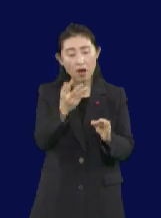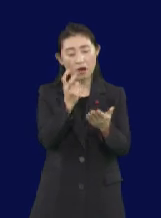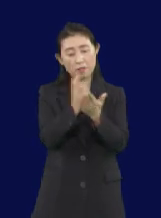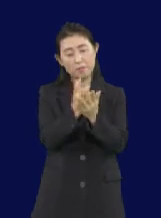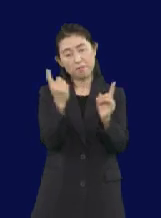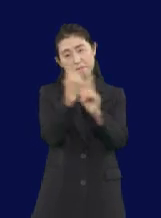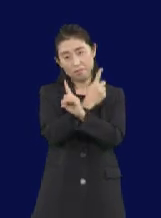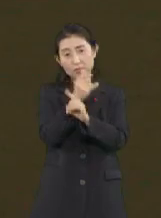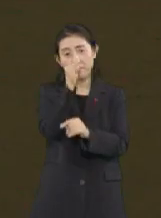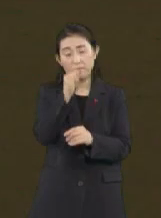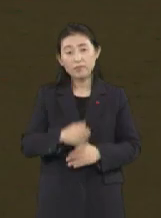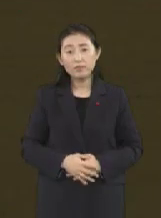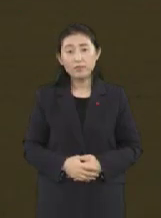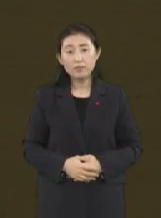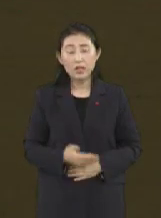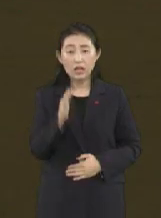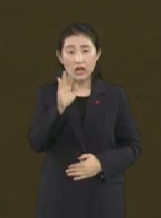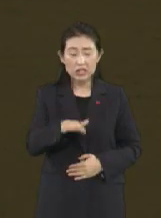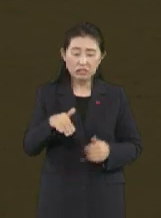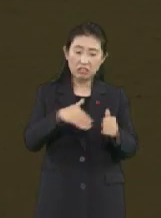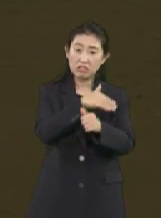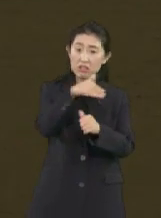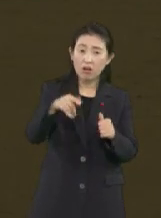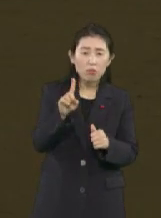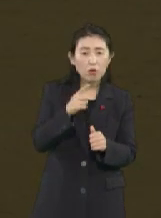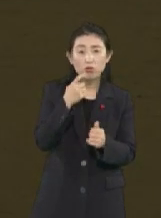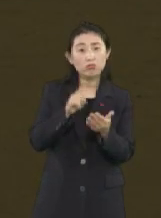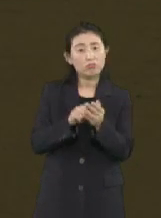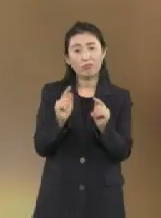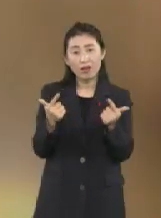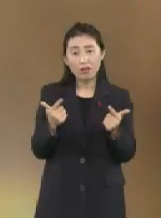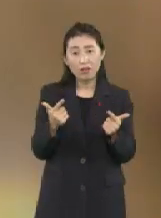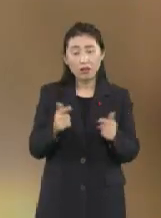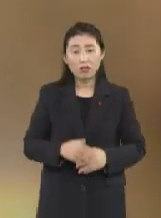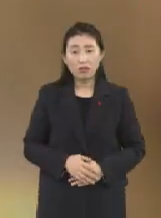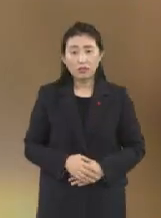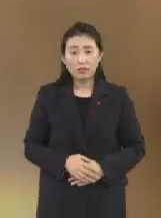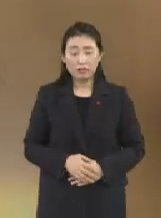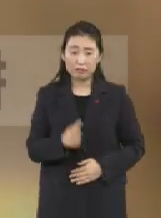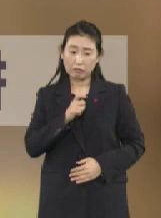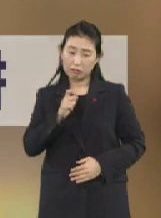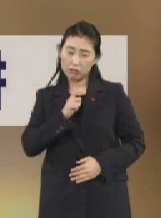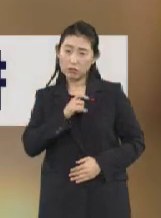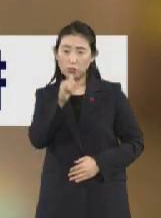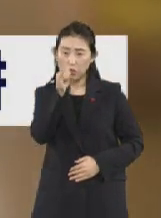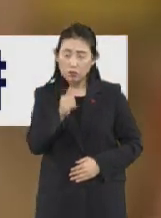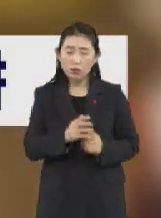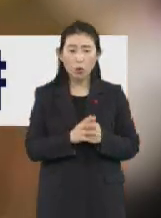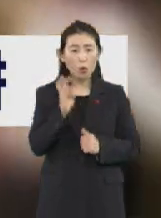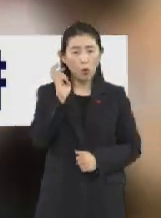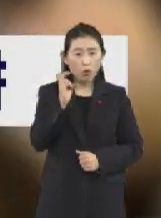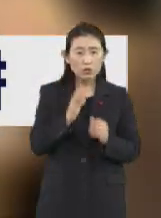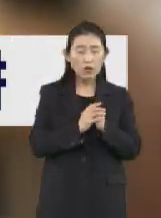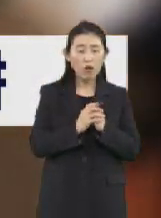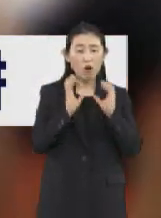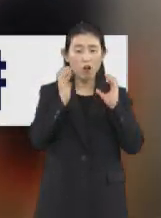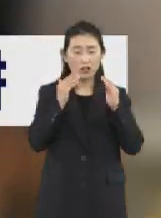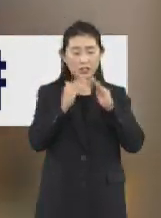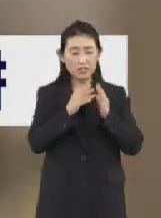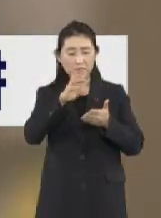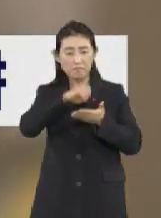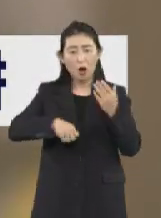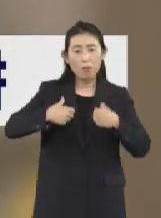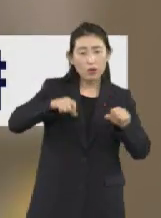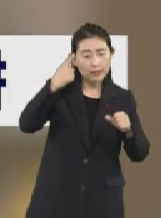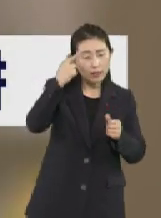지침을 신설했습니다. 하지만 현실은 쉽지 않습니다. 상황이 의심되더라도 어린이집을 나갈 각오로